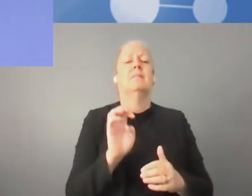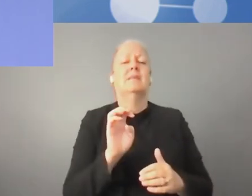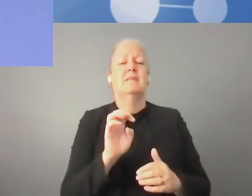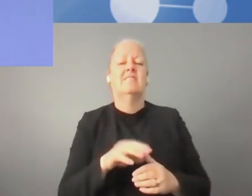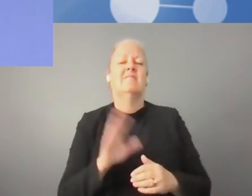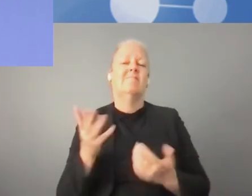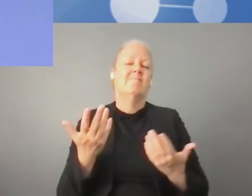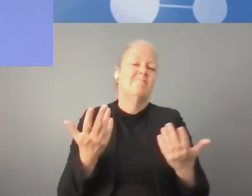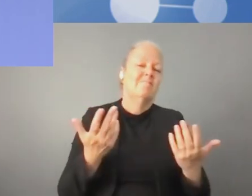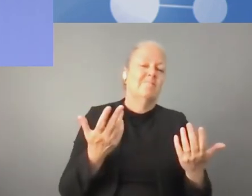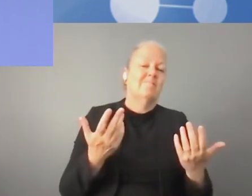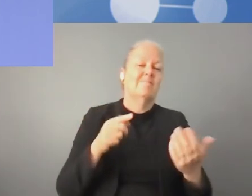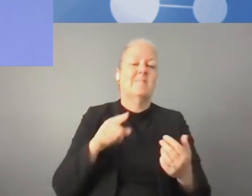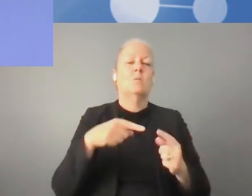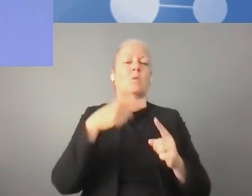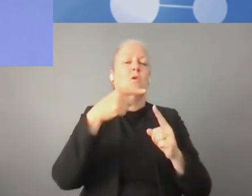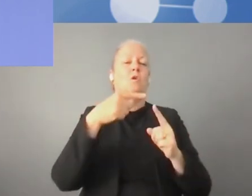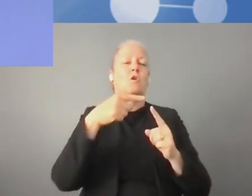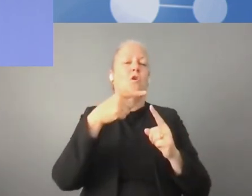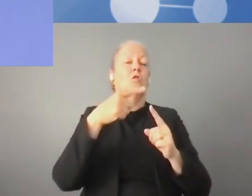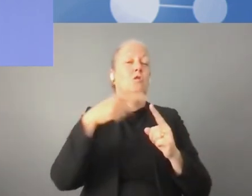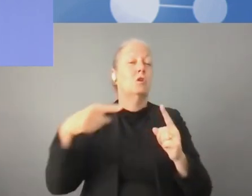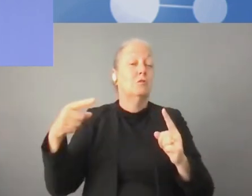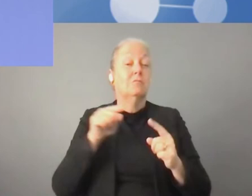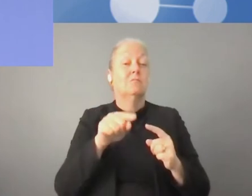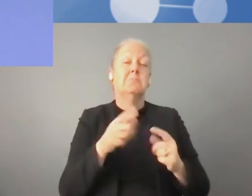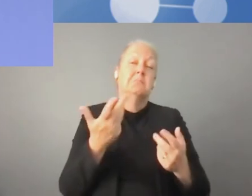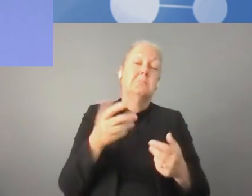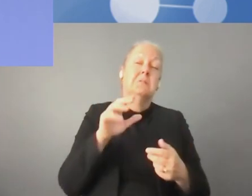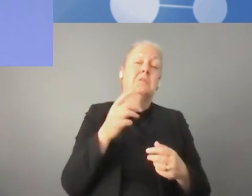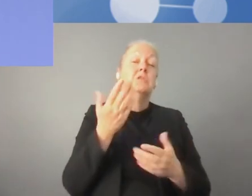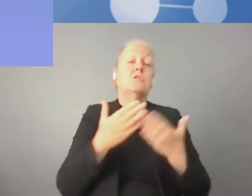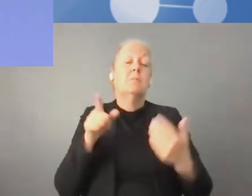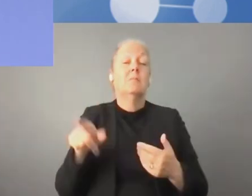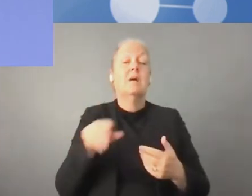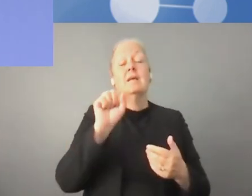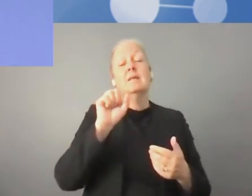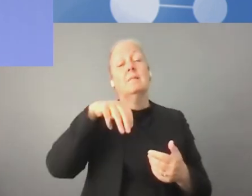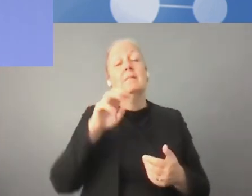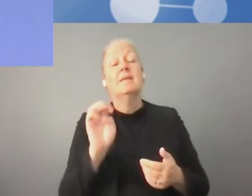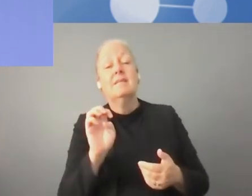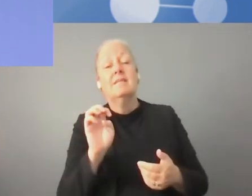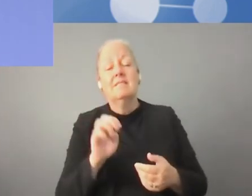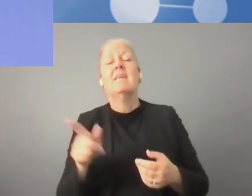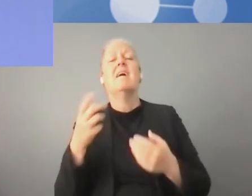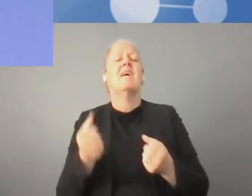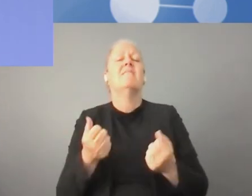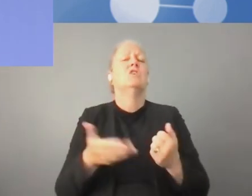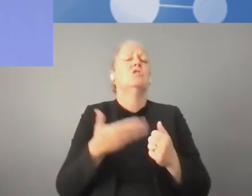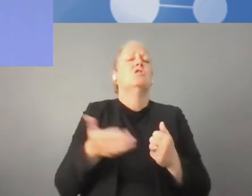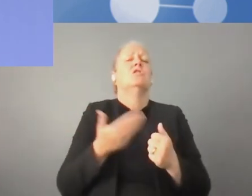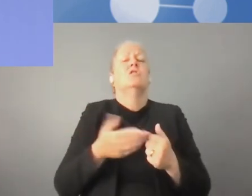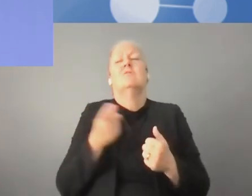有合理的支持。所以在这里我们可以说有多种做法。那